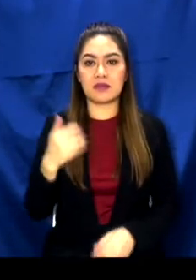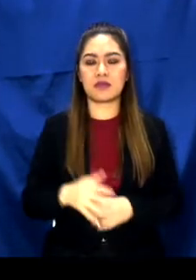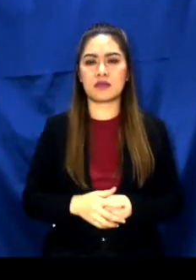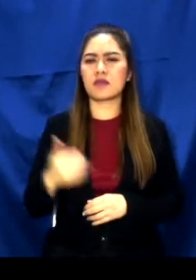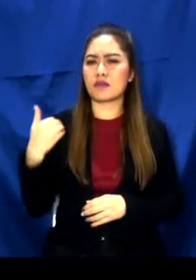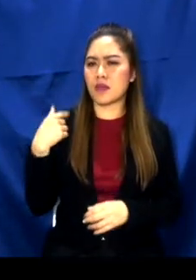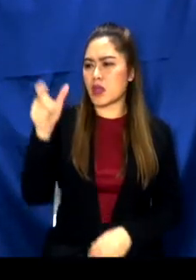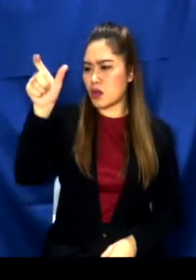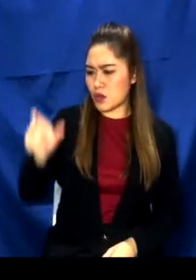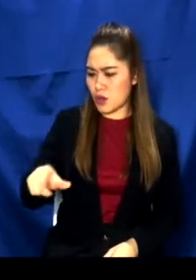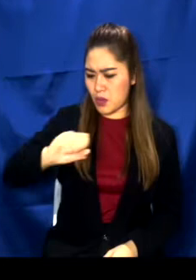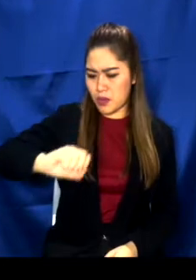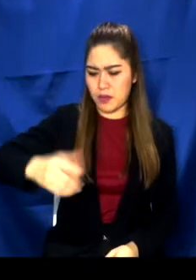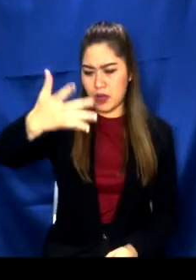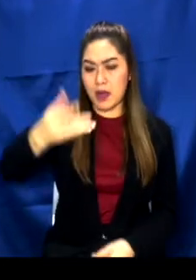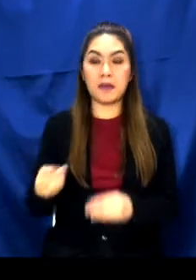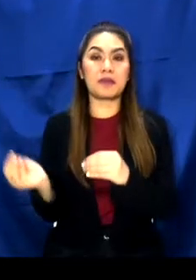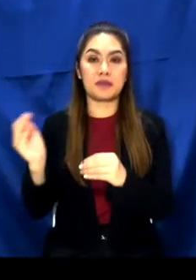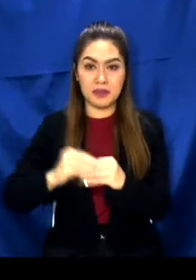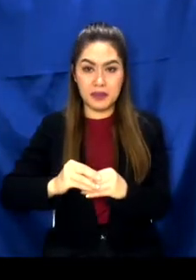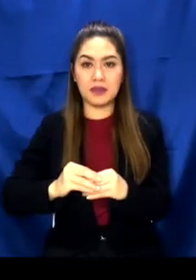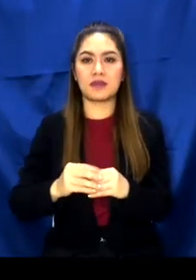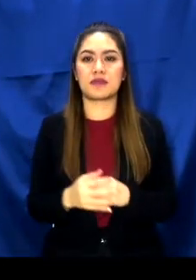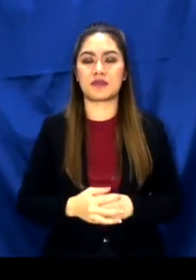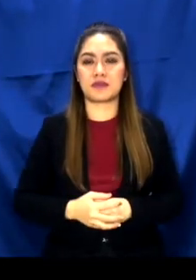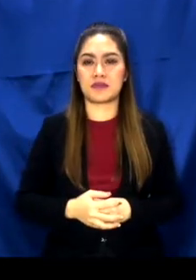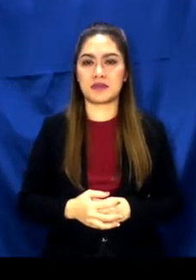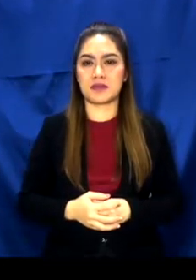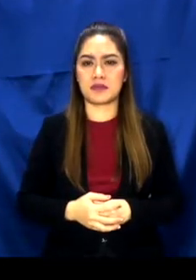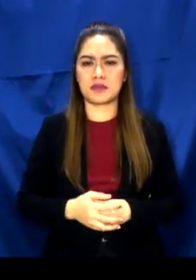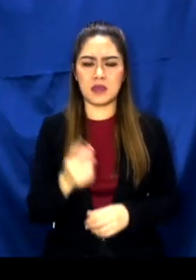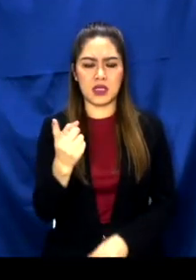มันจะมีเป็นตัวอักษรเพิ่มขึ้นตัวอักษรขึ้นมาตรงนี้